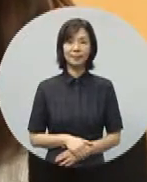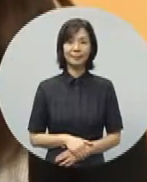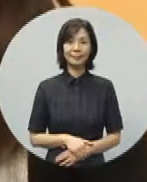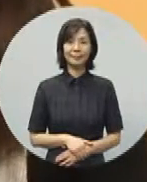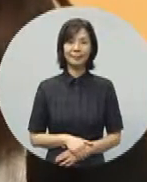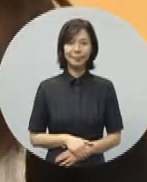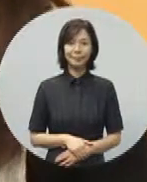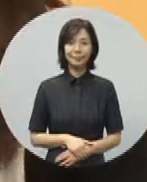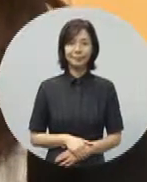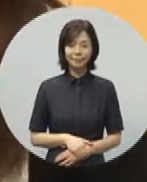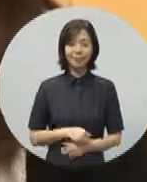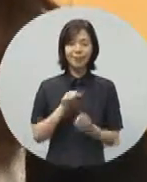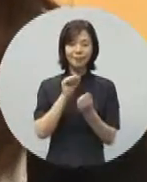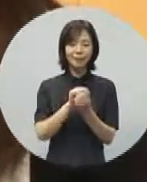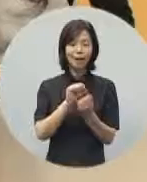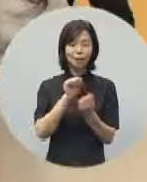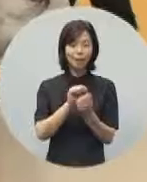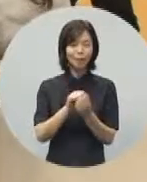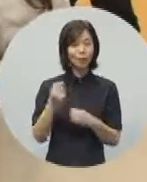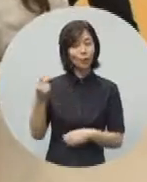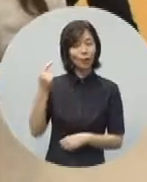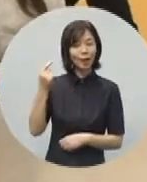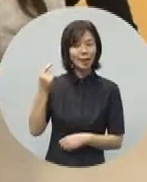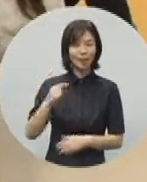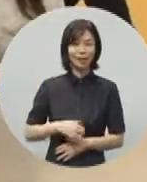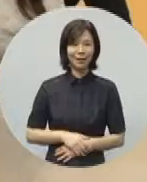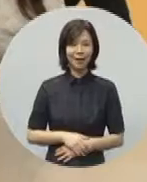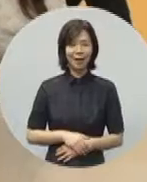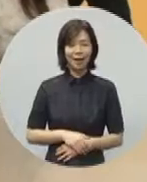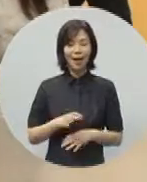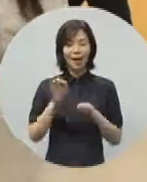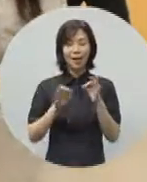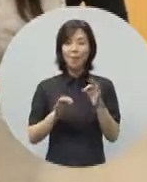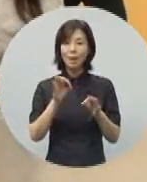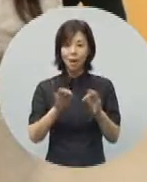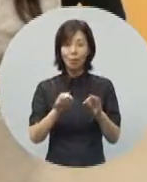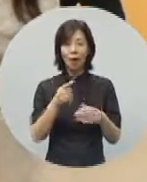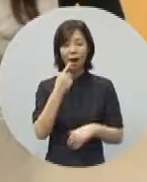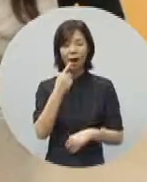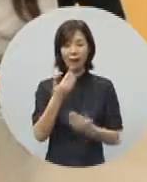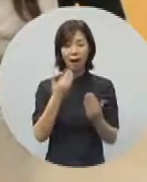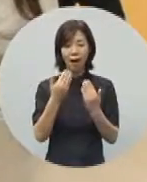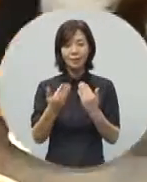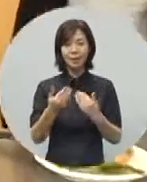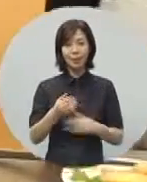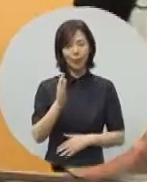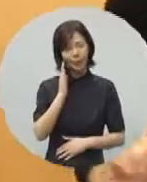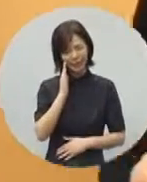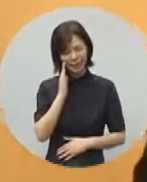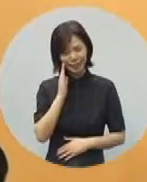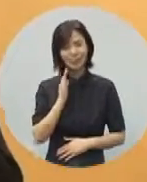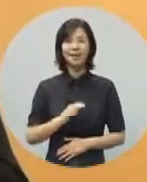サクサク音がして、 うん、枝豆の味がしっかり出てて美味しいです。